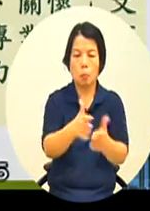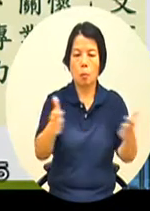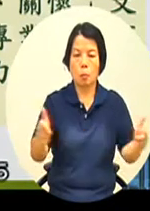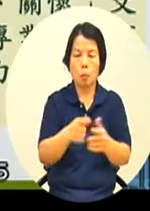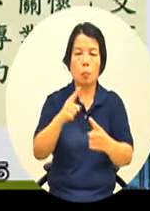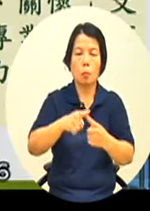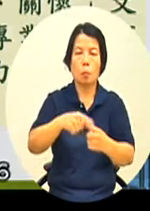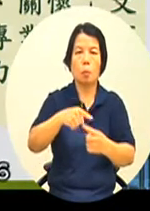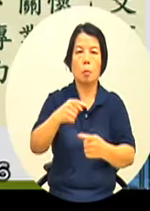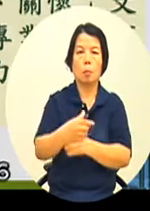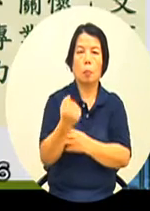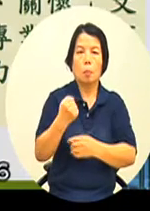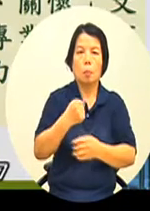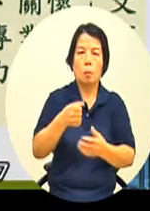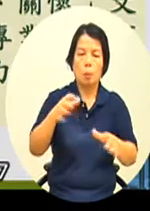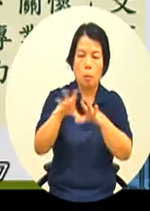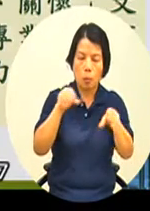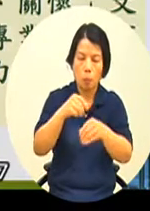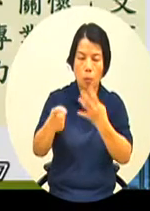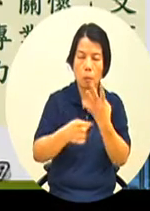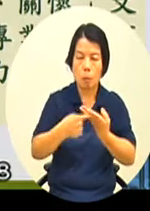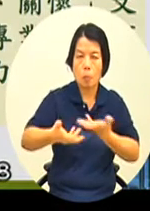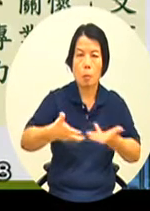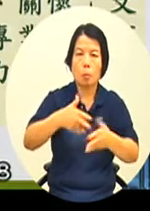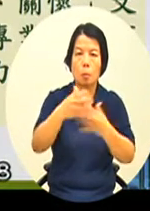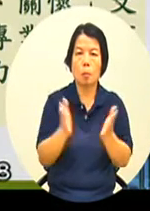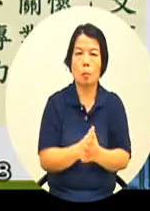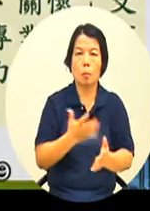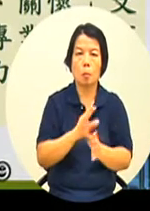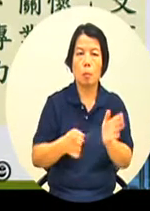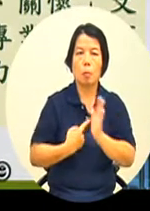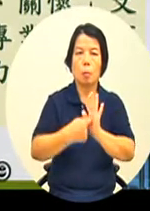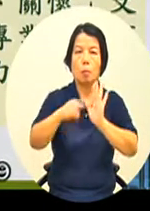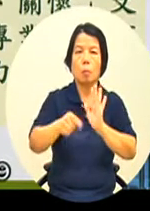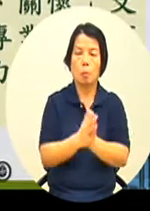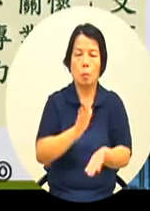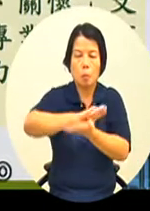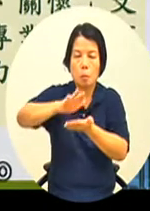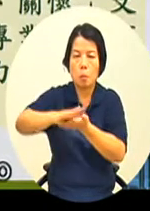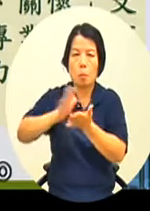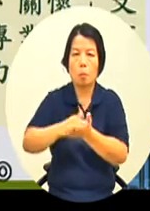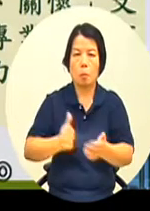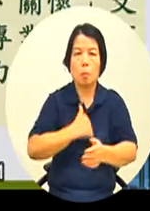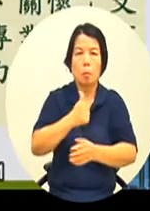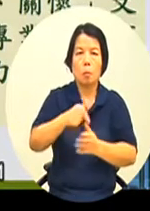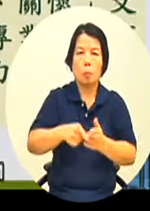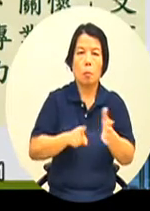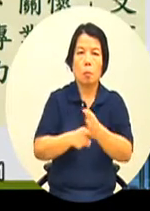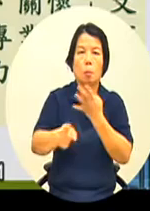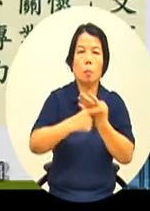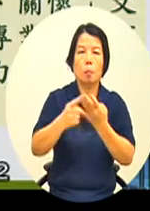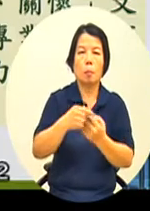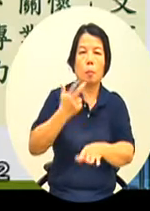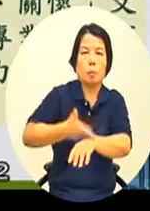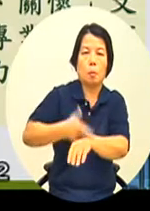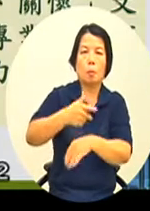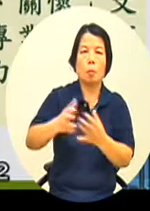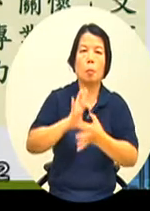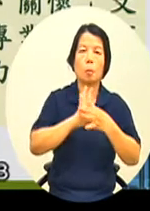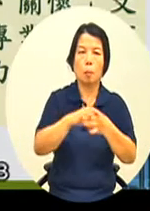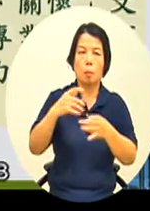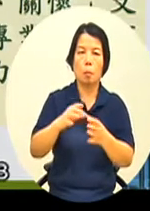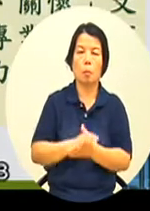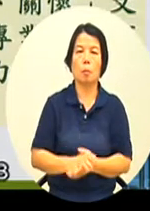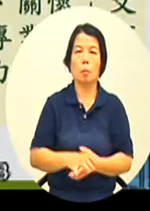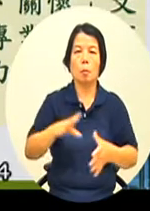源业务展现廉政、忠诚、专业、效能、关怀的文官核心价值理念，精进我们人事